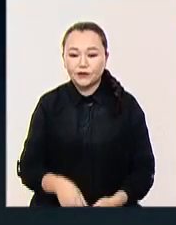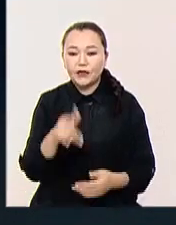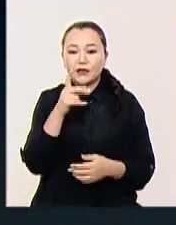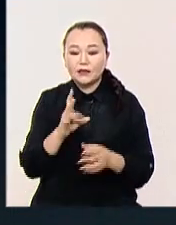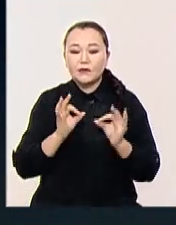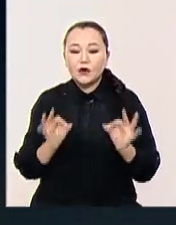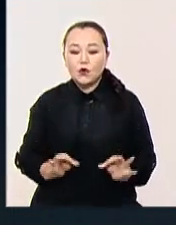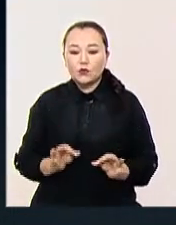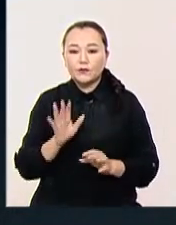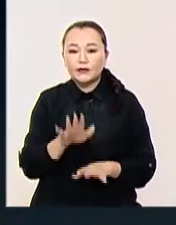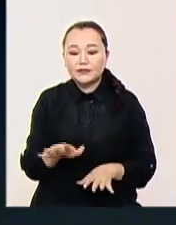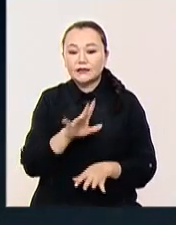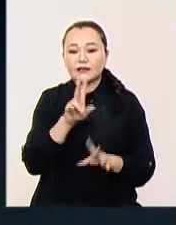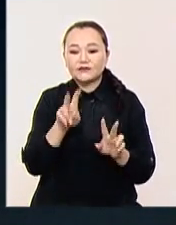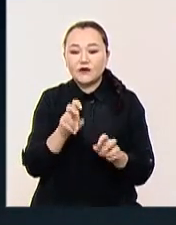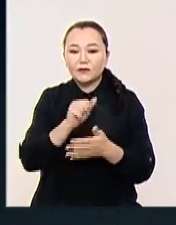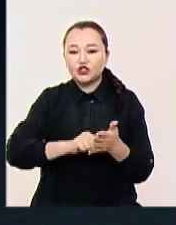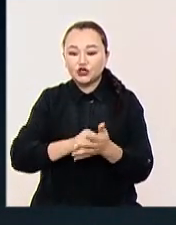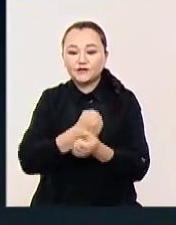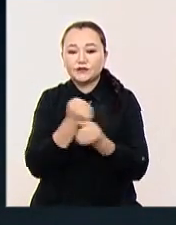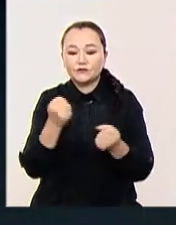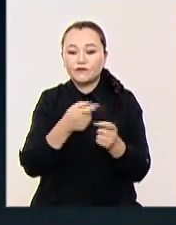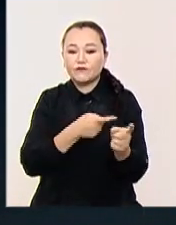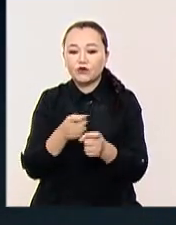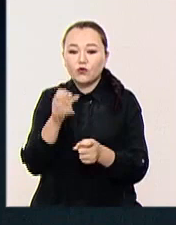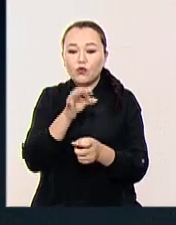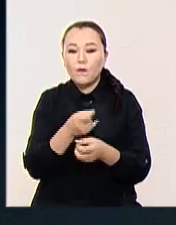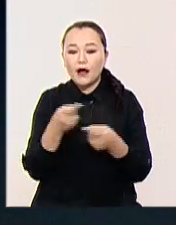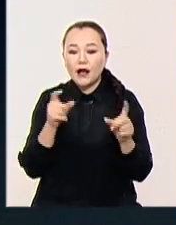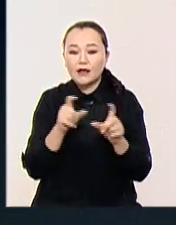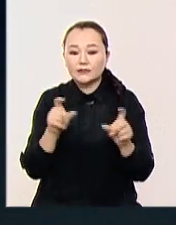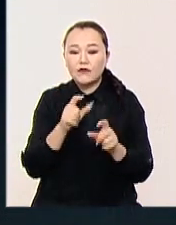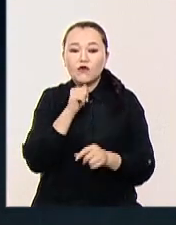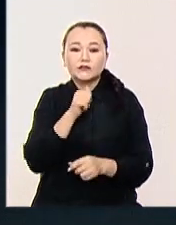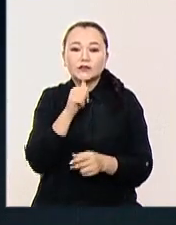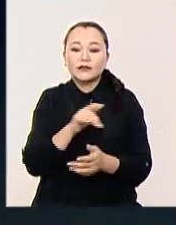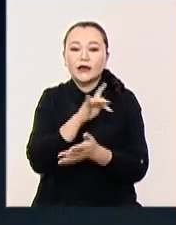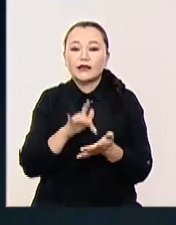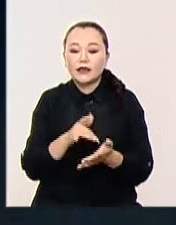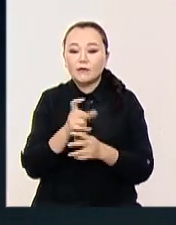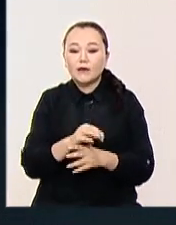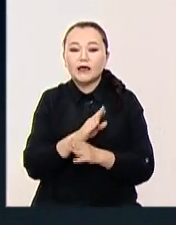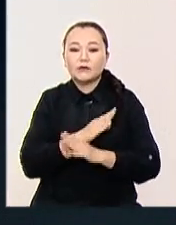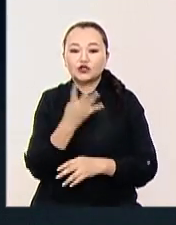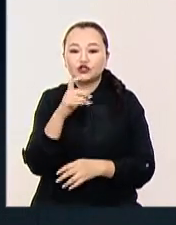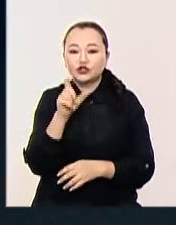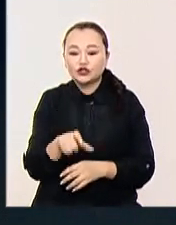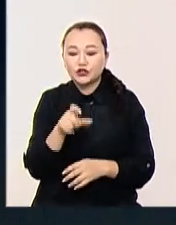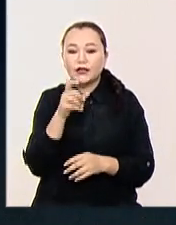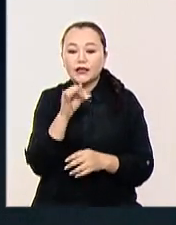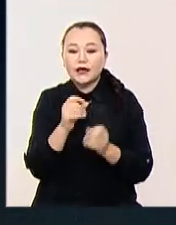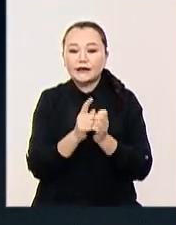В Генеральной прокуратуре назвали причину взрыва в оружейном магазине «Кустаная». Напомню, тогда погибли четверо и еще